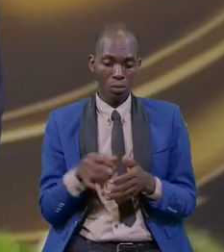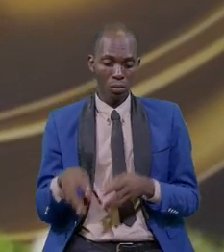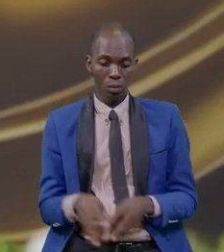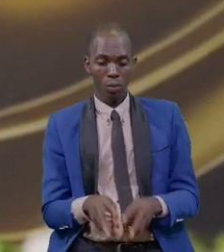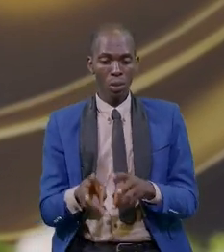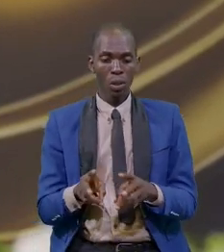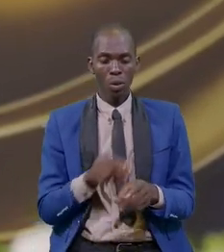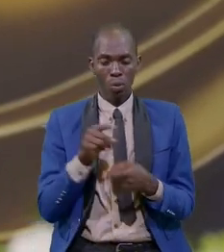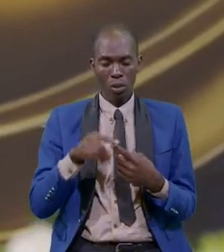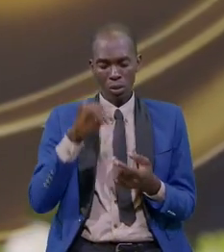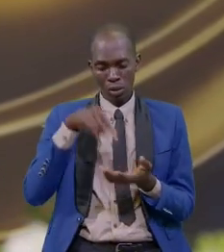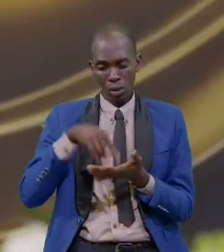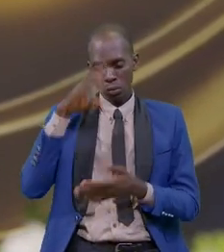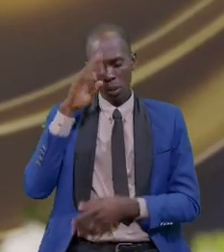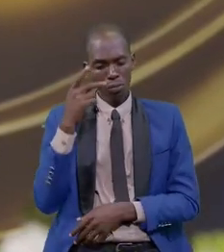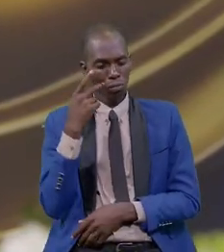l'ayant vu,